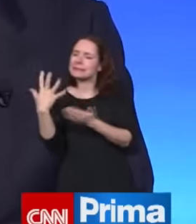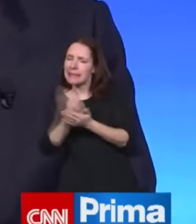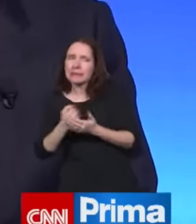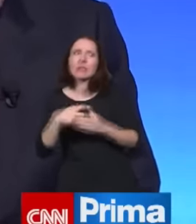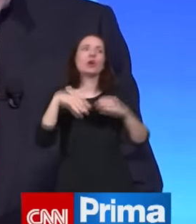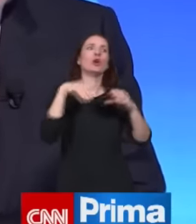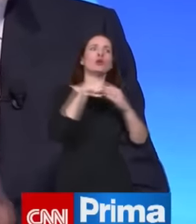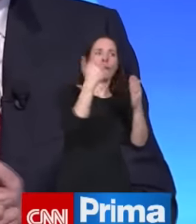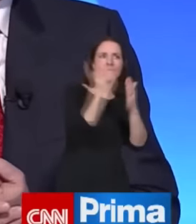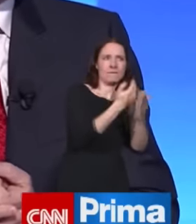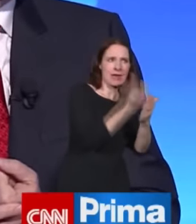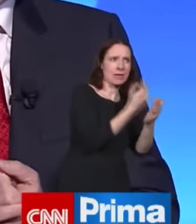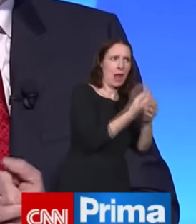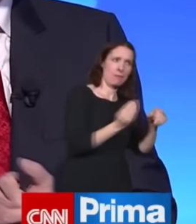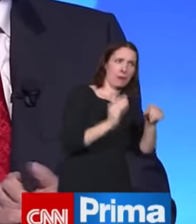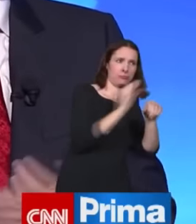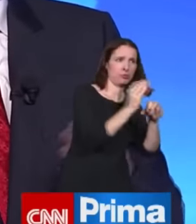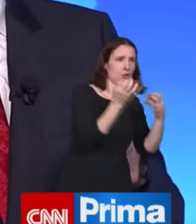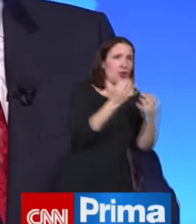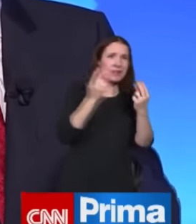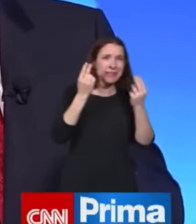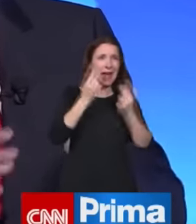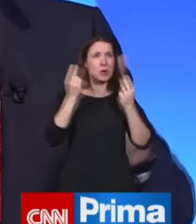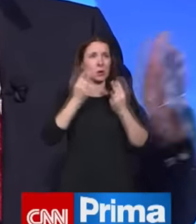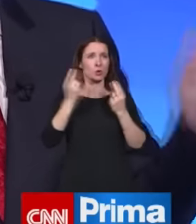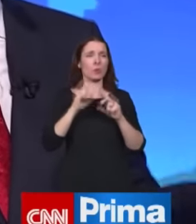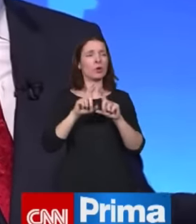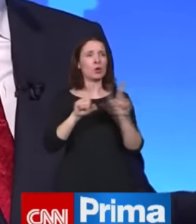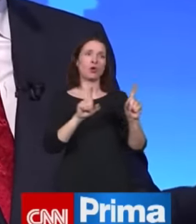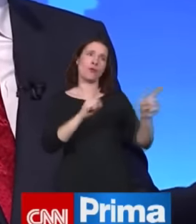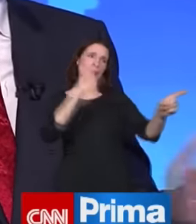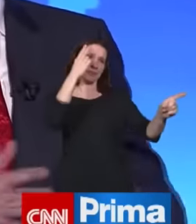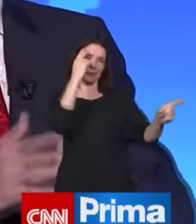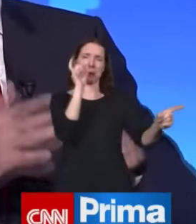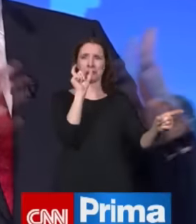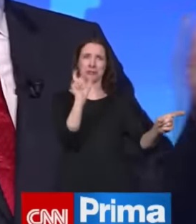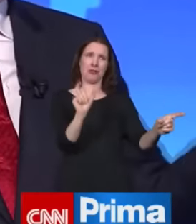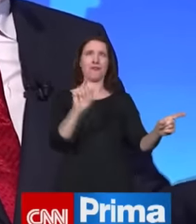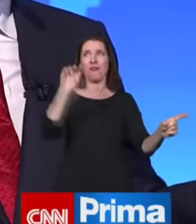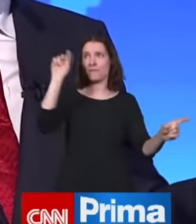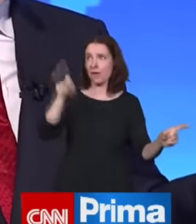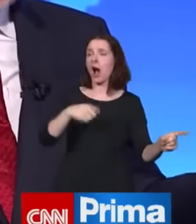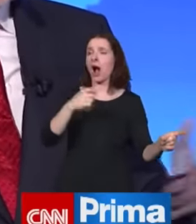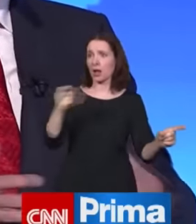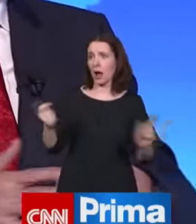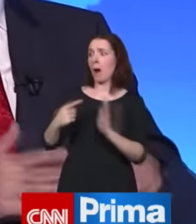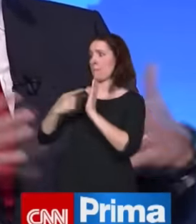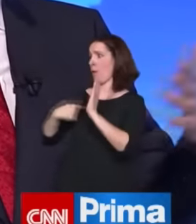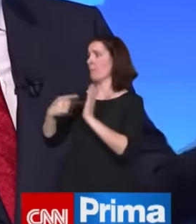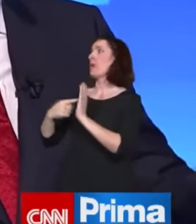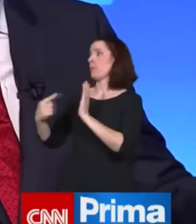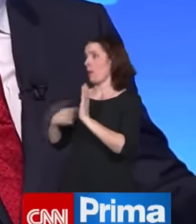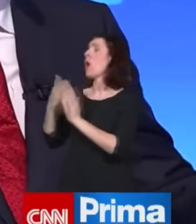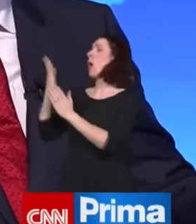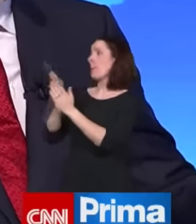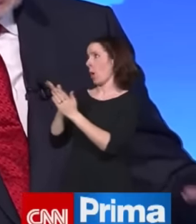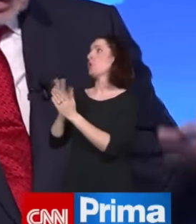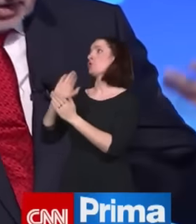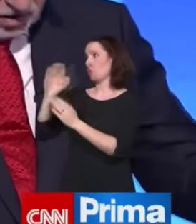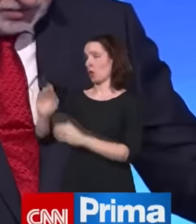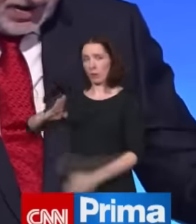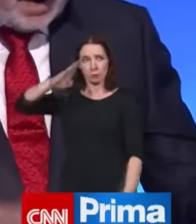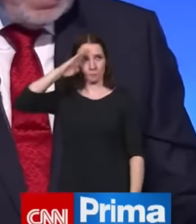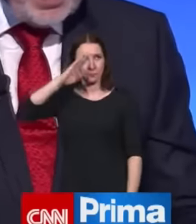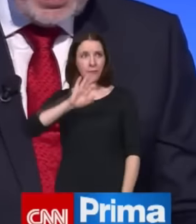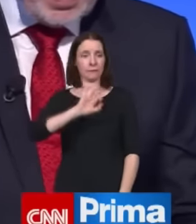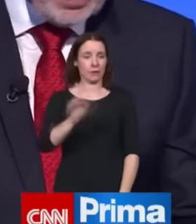doučte. To nejsou. jste tak laskav, protože vy umíte jenom válku a umíte poslouchat příkazy. A to byste poslouchal